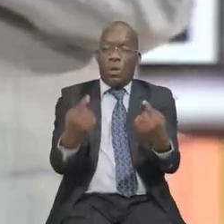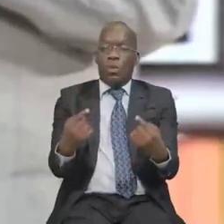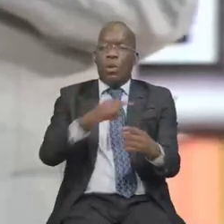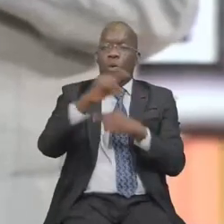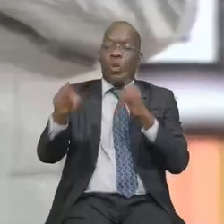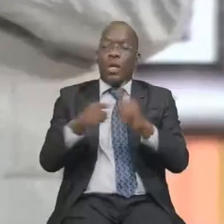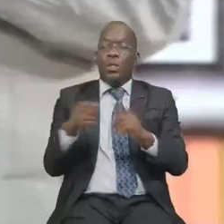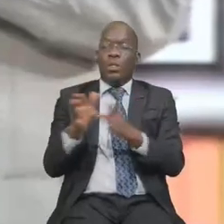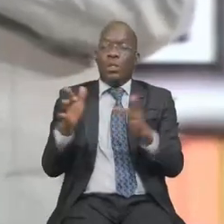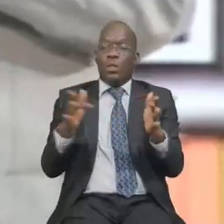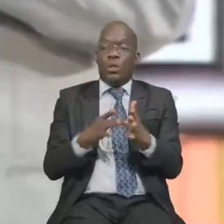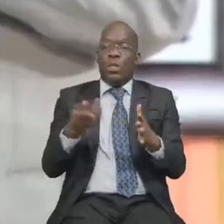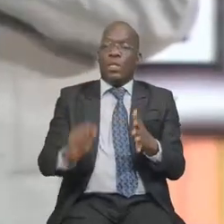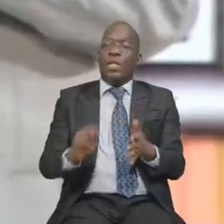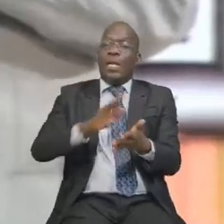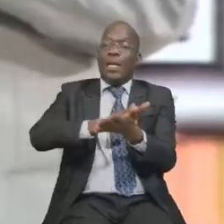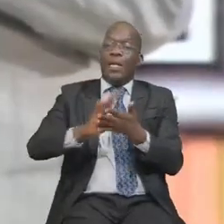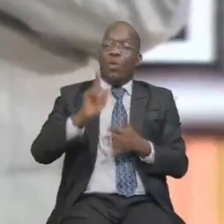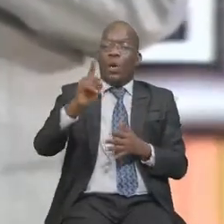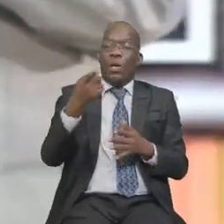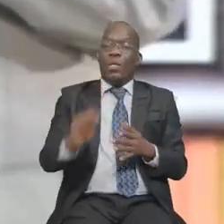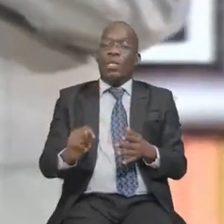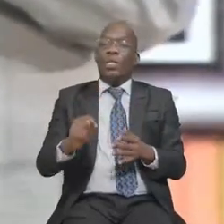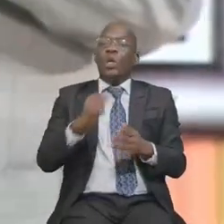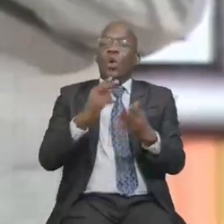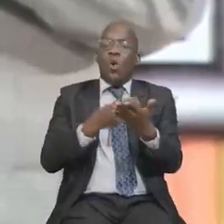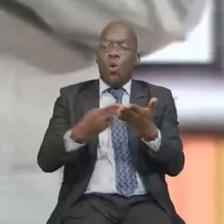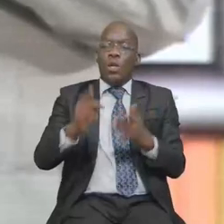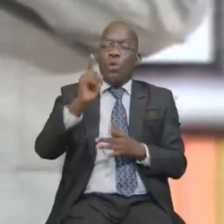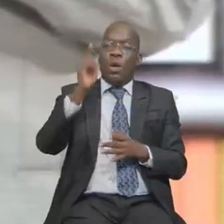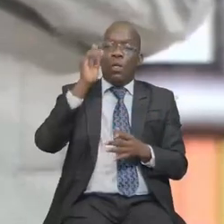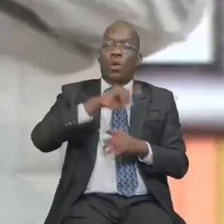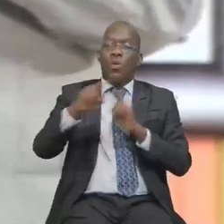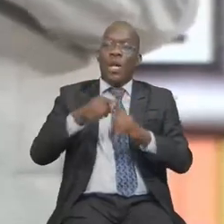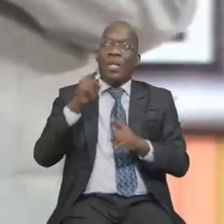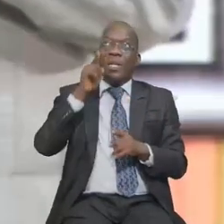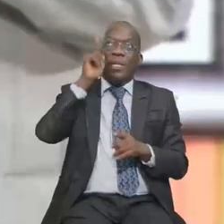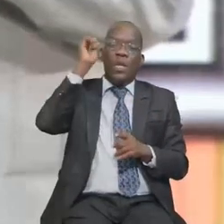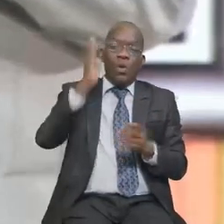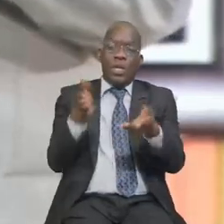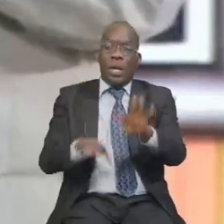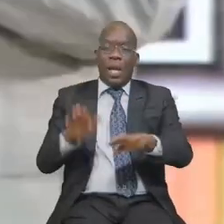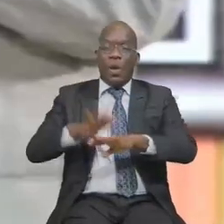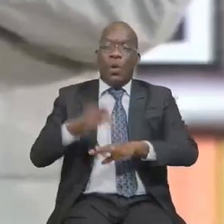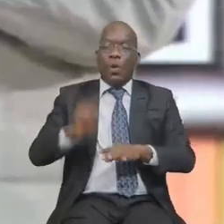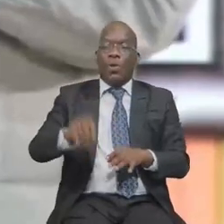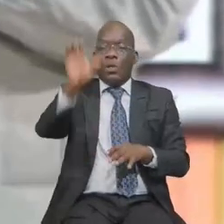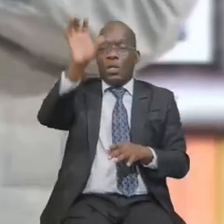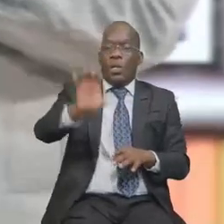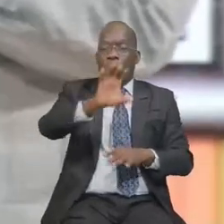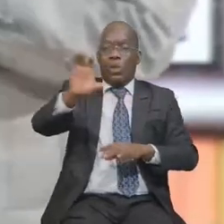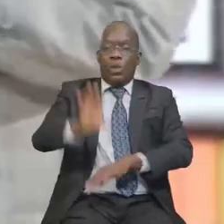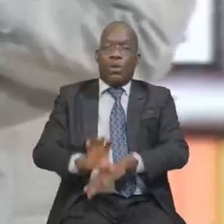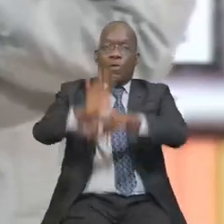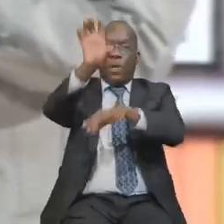sans tâche, celui qui est sans péché, le Saint, quand il mourra sur la croix du calvaire, pour porter tes